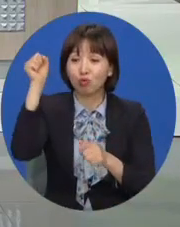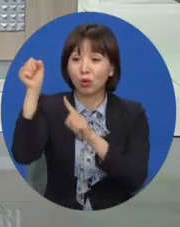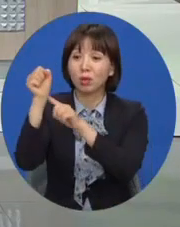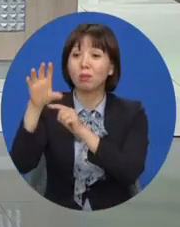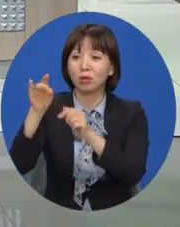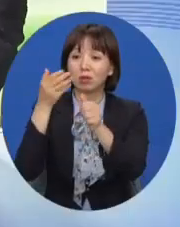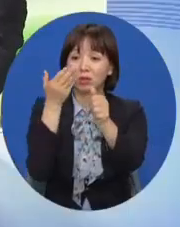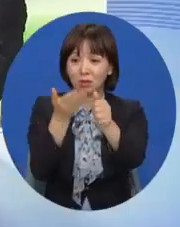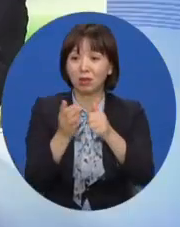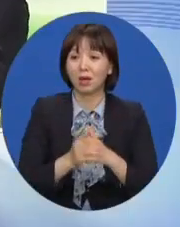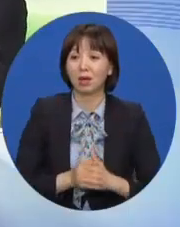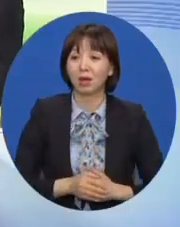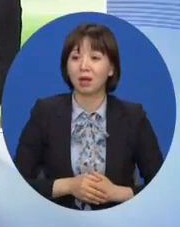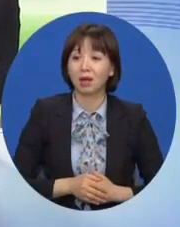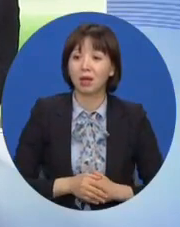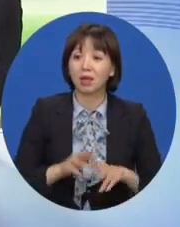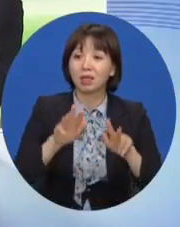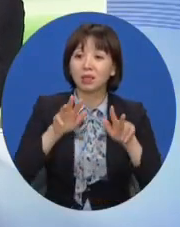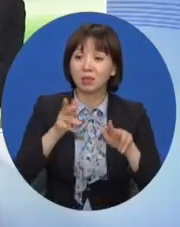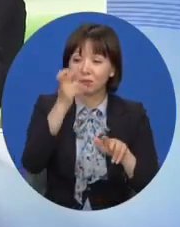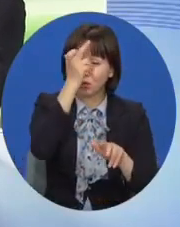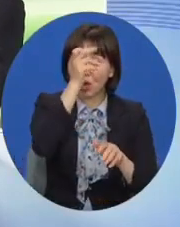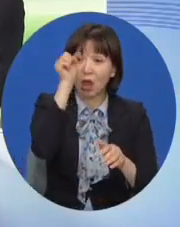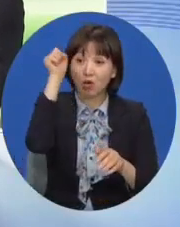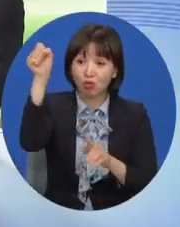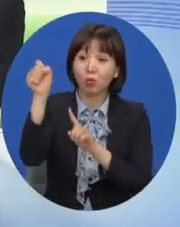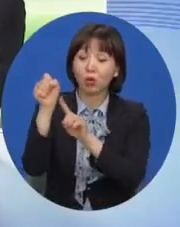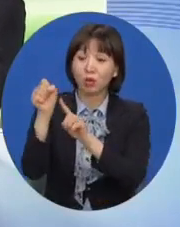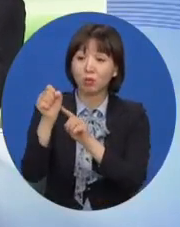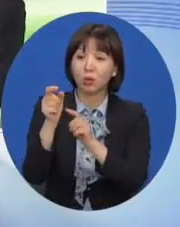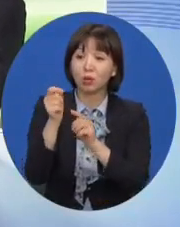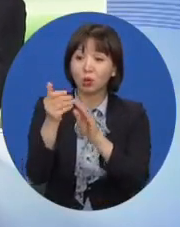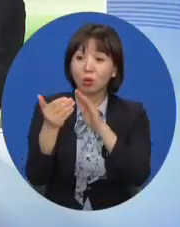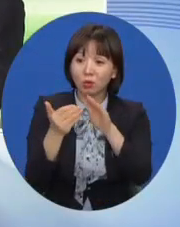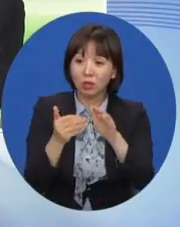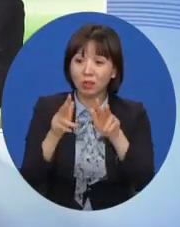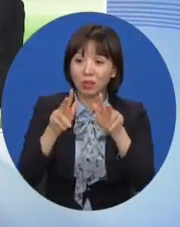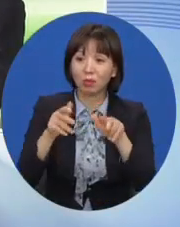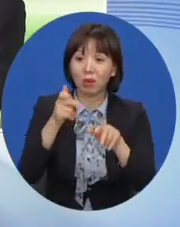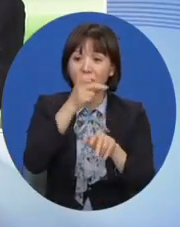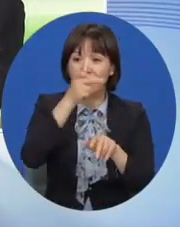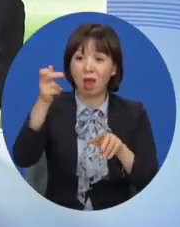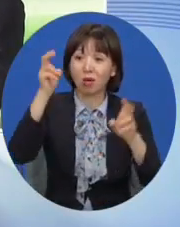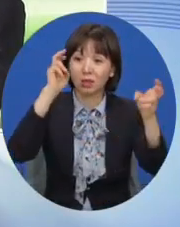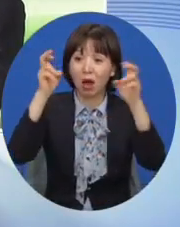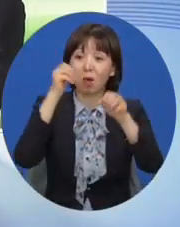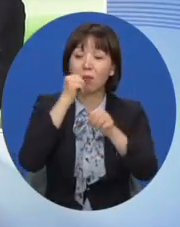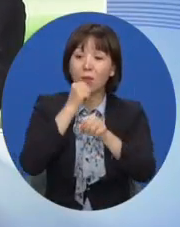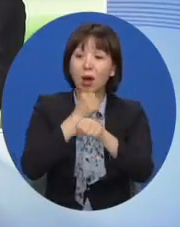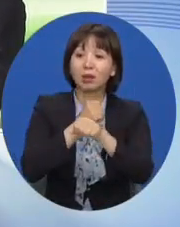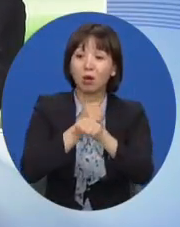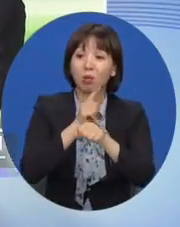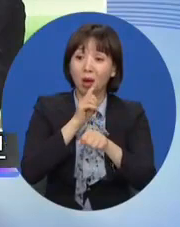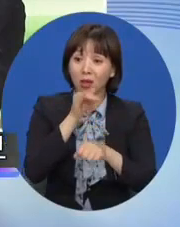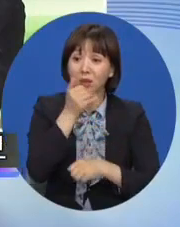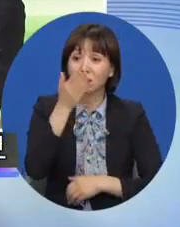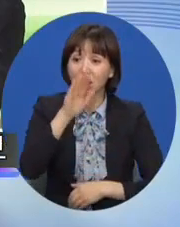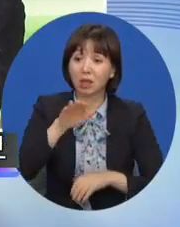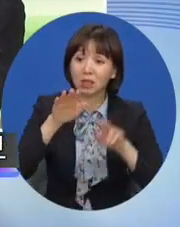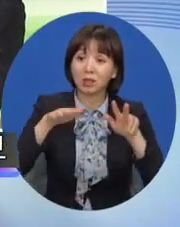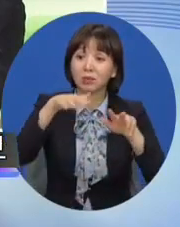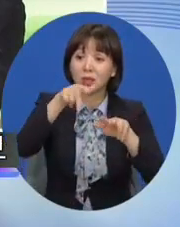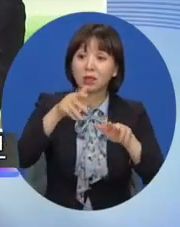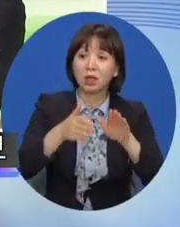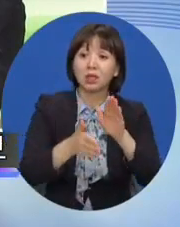드리겠습니다. 지금 최 후보님께서는 이제 그 아까나 지금이나 계속 그 대형화 사업을 하겠다 하는데 지금 제천시